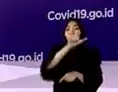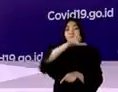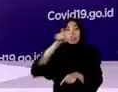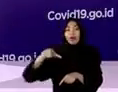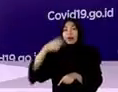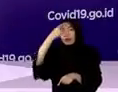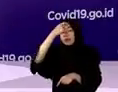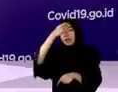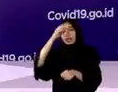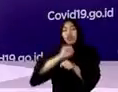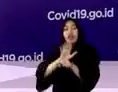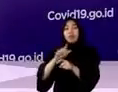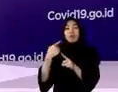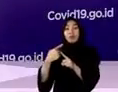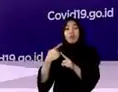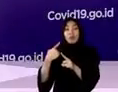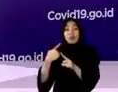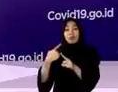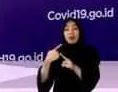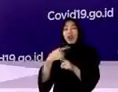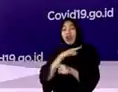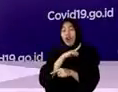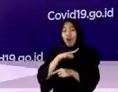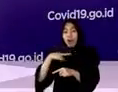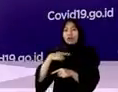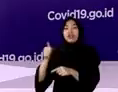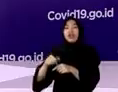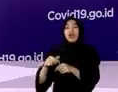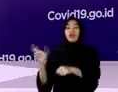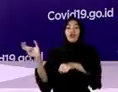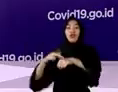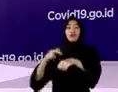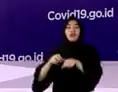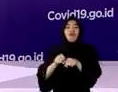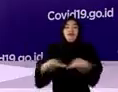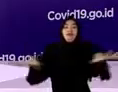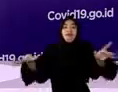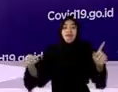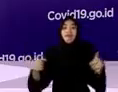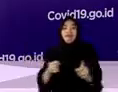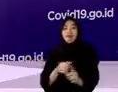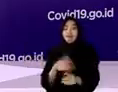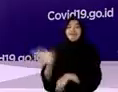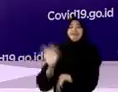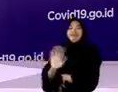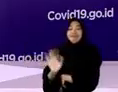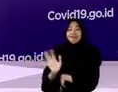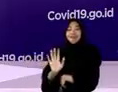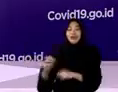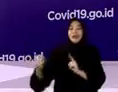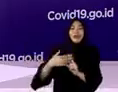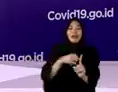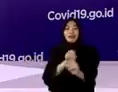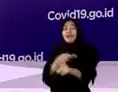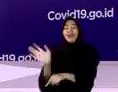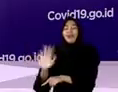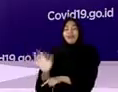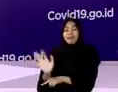COVID tidak akan menularkan gejala yang sama ataupun virus COVID-19 kepada mereka yang berada di